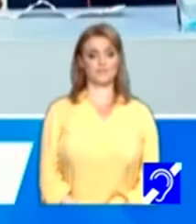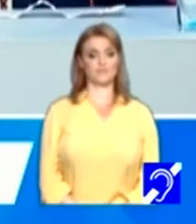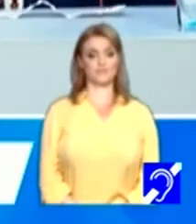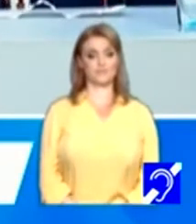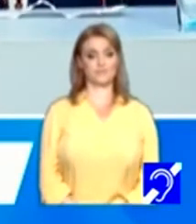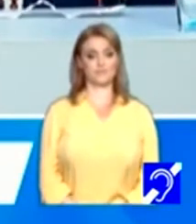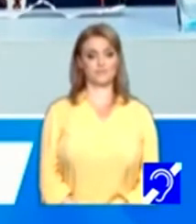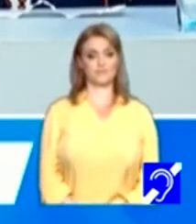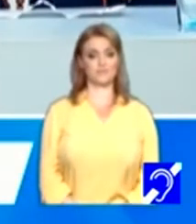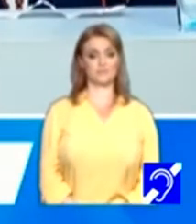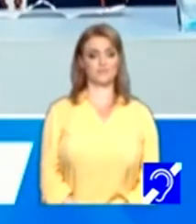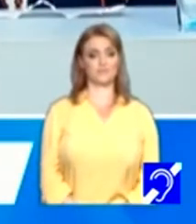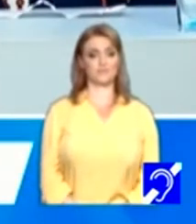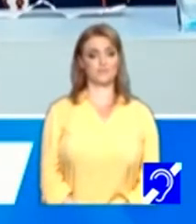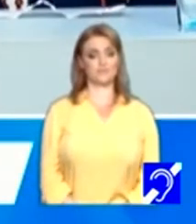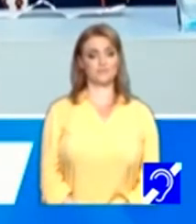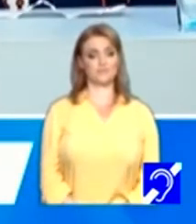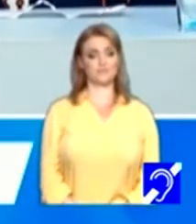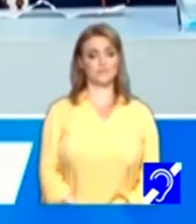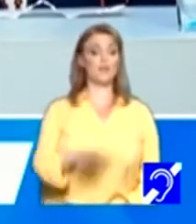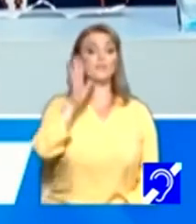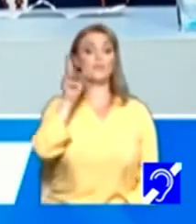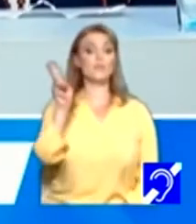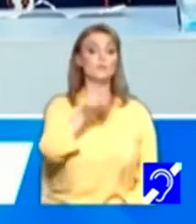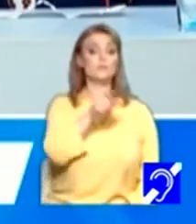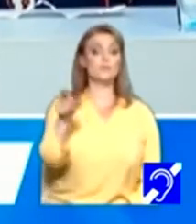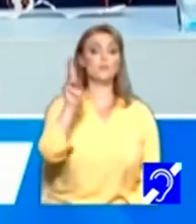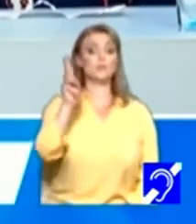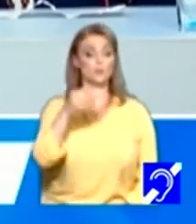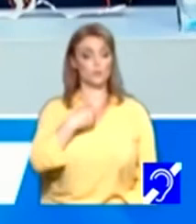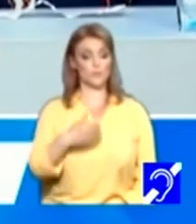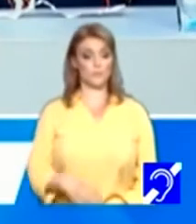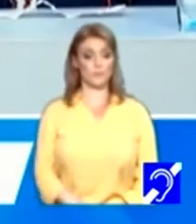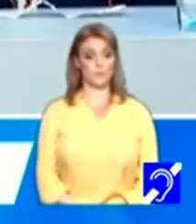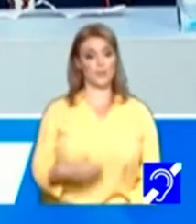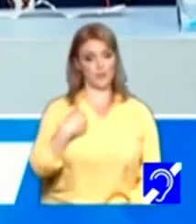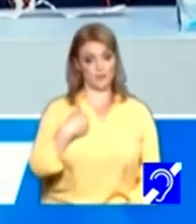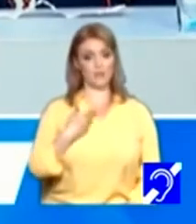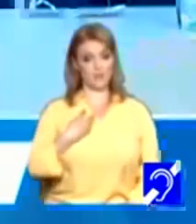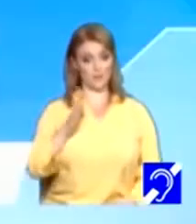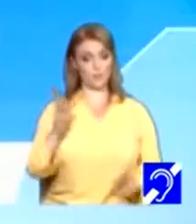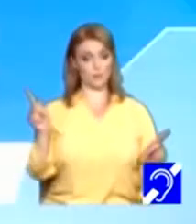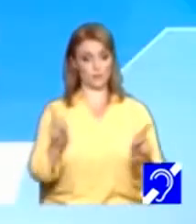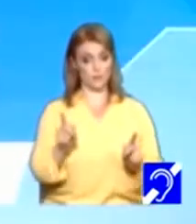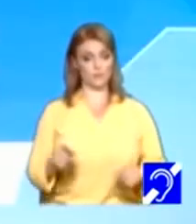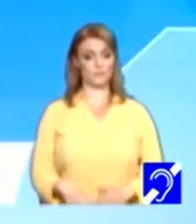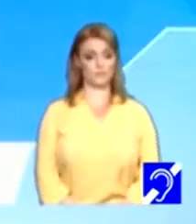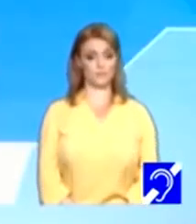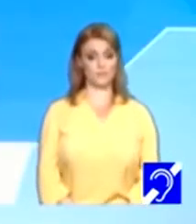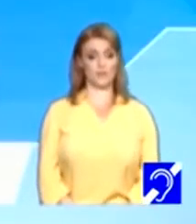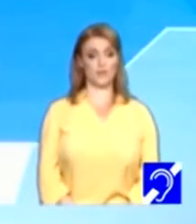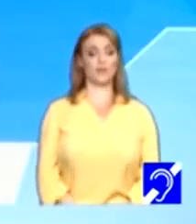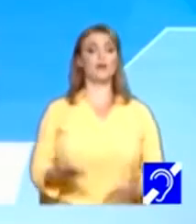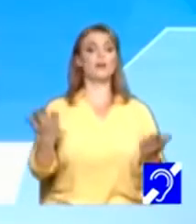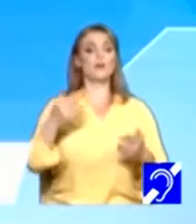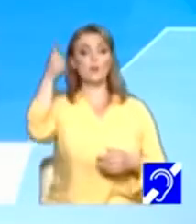cu avertismentul că aveți 30, respectiv 36 de secunde? Eu o să fiu foarte scurt. În ce an s-au